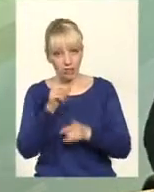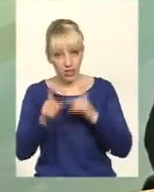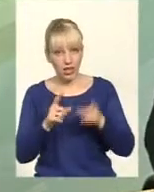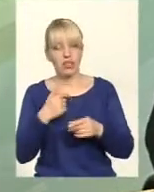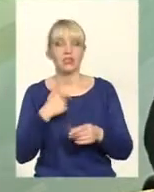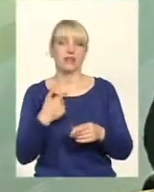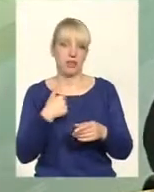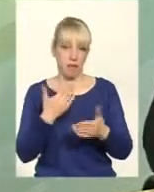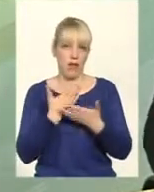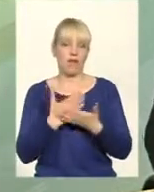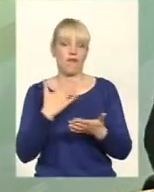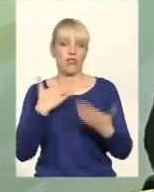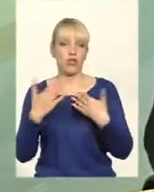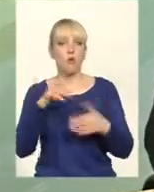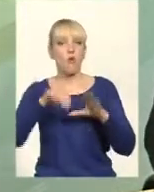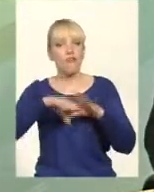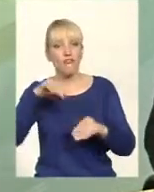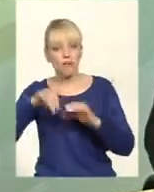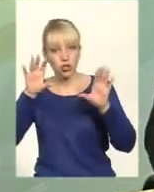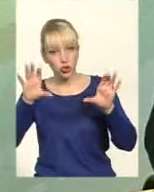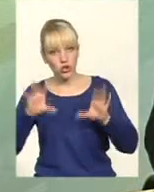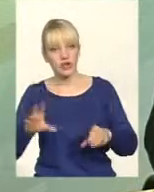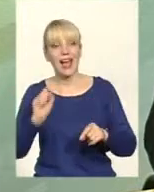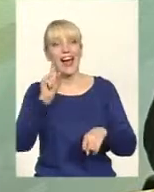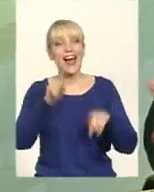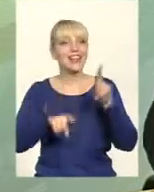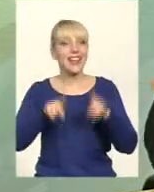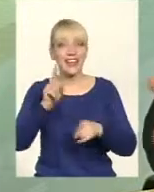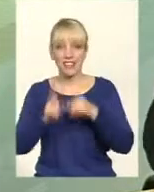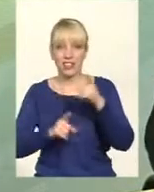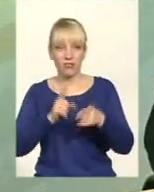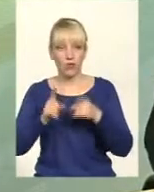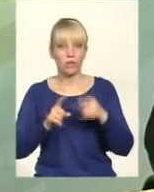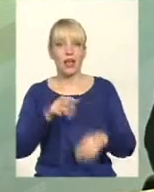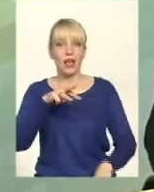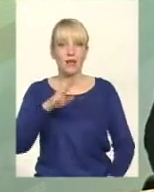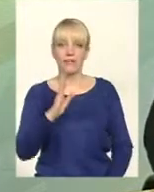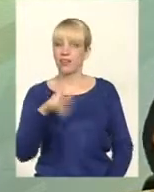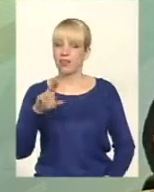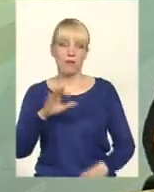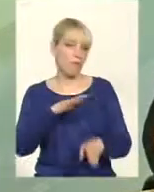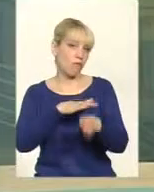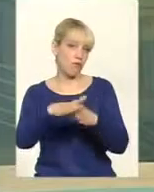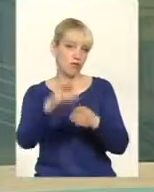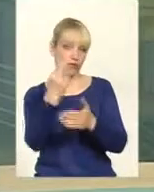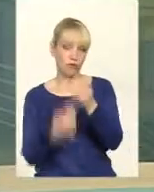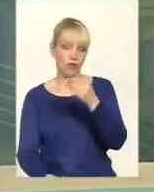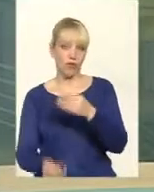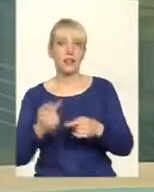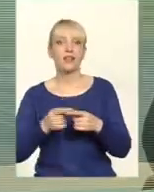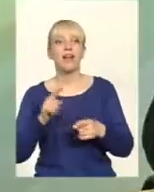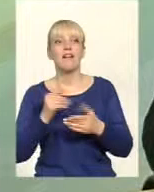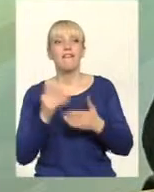певне відношення, по виборчому законодавству. А деякі реформи, там МВД, вона повністю провалена, ну, скажімо, від того,